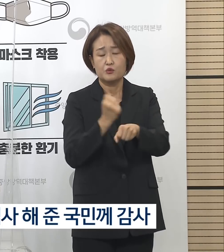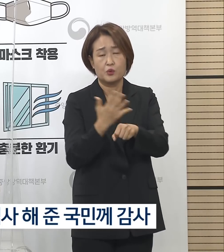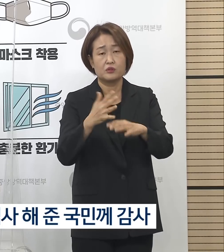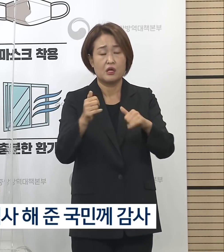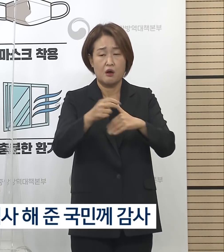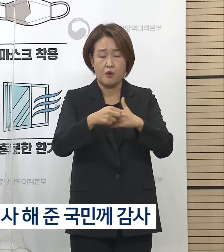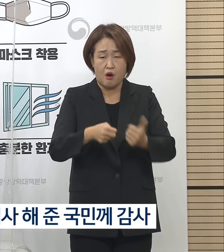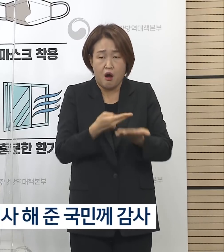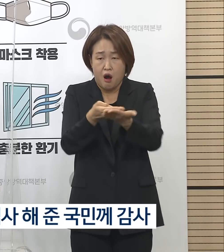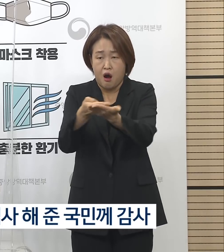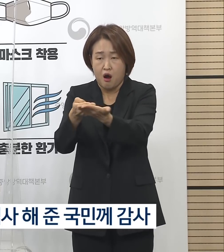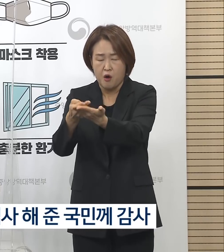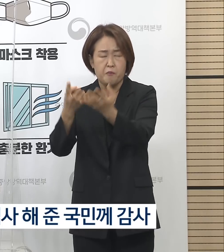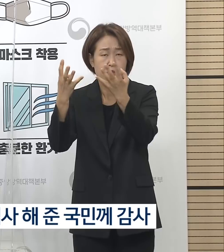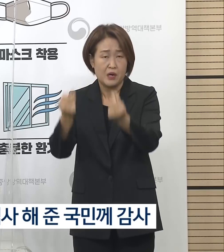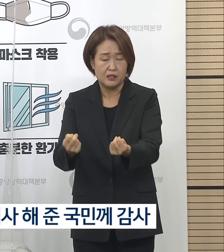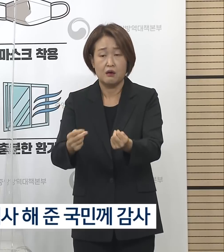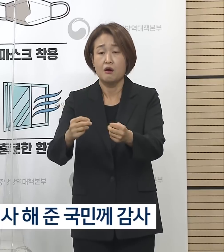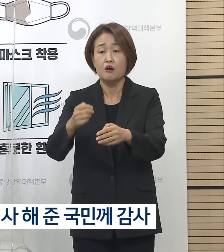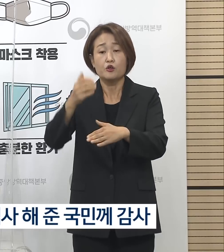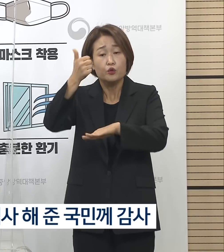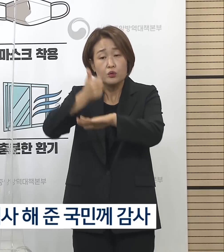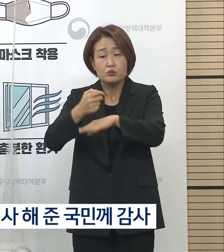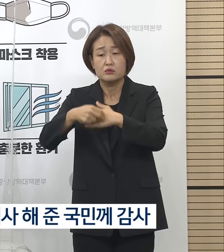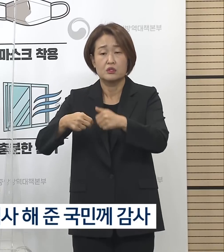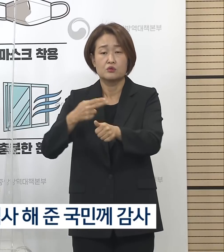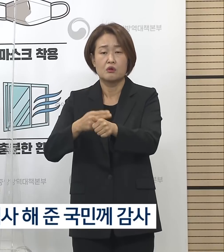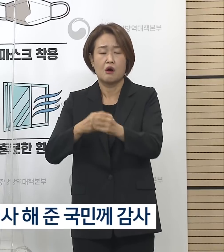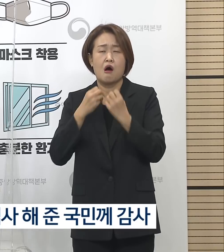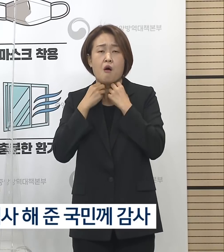의료 대응 체계에 크게 부담을 줄 수 있습니다.